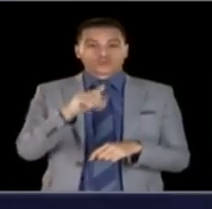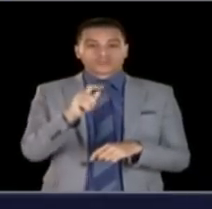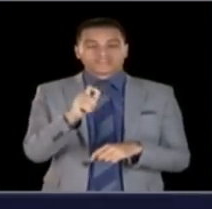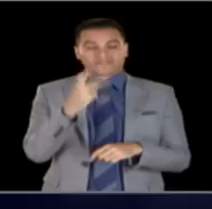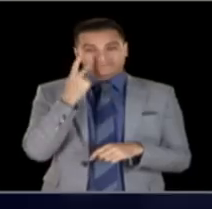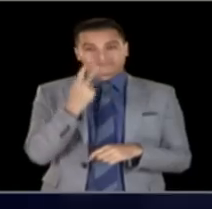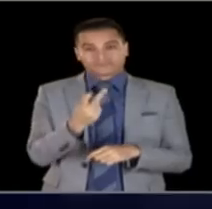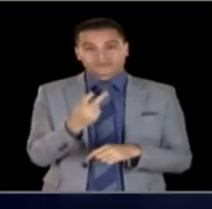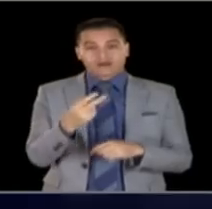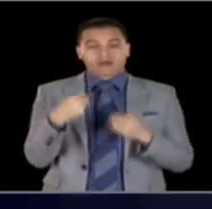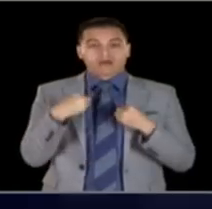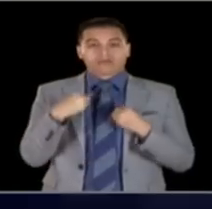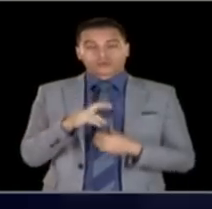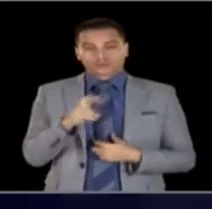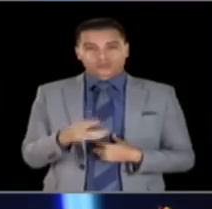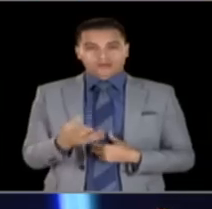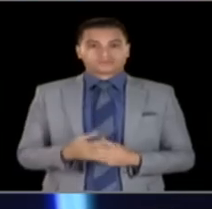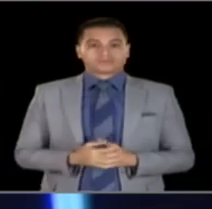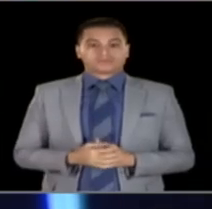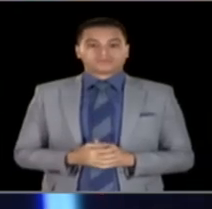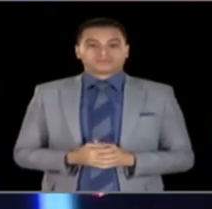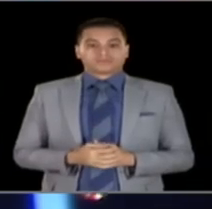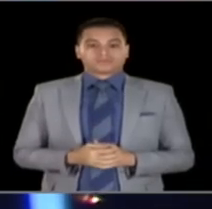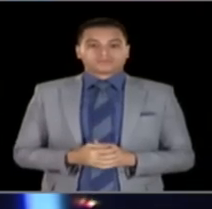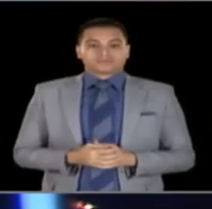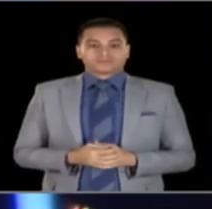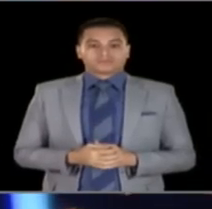وسيف، رياضة. والسؤال هو